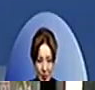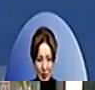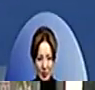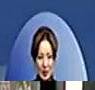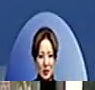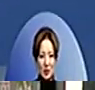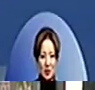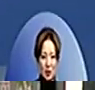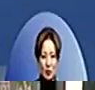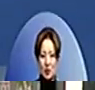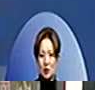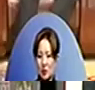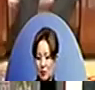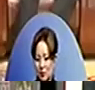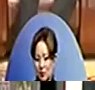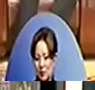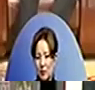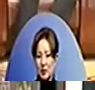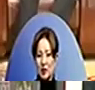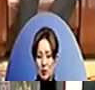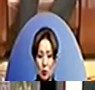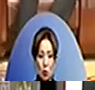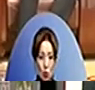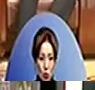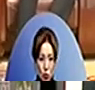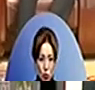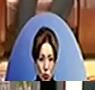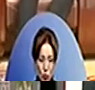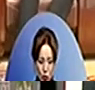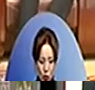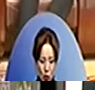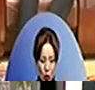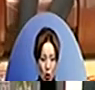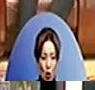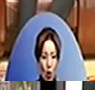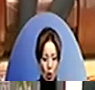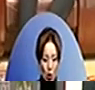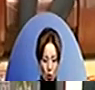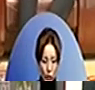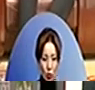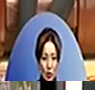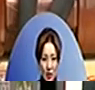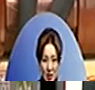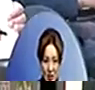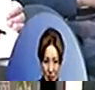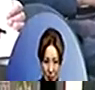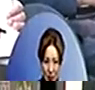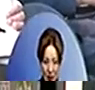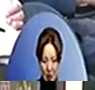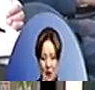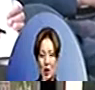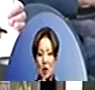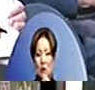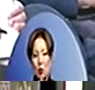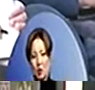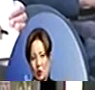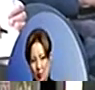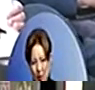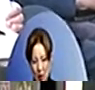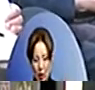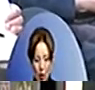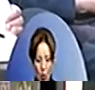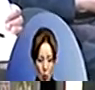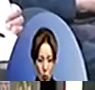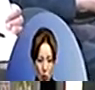байгааг эрдэмтэд хэлж байна. Тухайлбал хуульчид олон улсын хэрэг маргаан, гэр бүлийн хэрэг маргаан, бизнес хөрөнгө оруулалт, уул уурхайн зэрэг олон салбараар